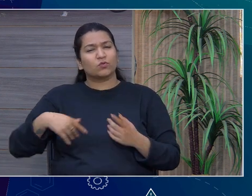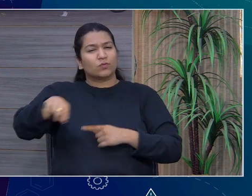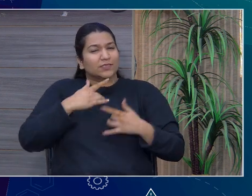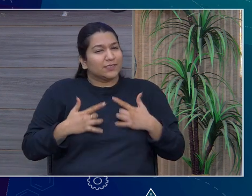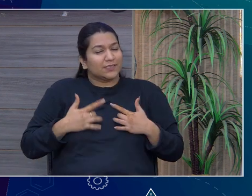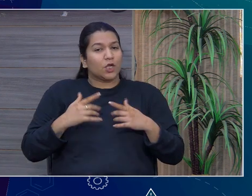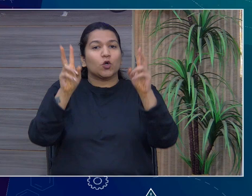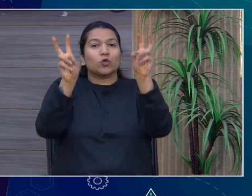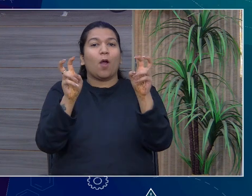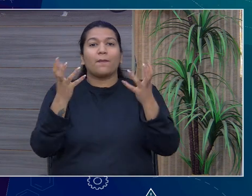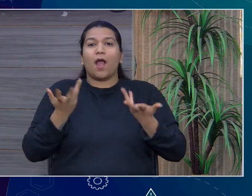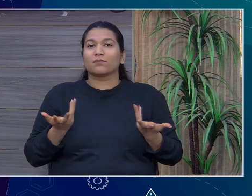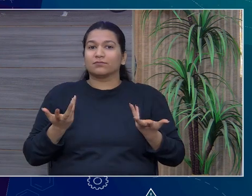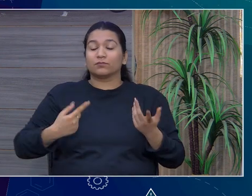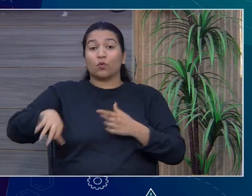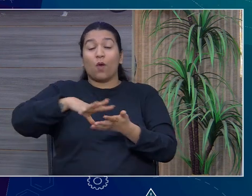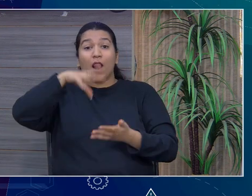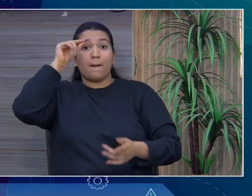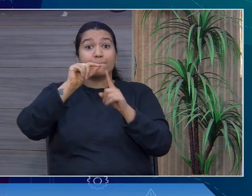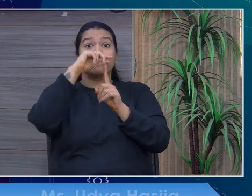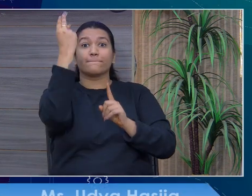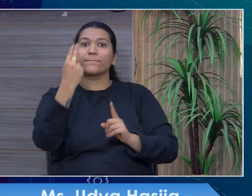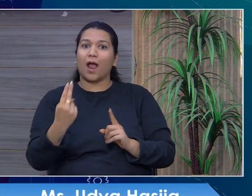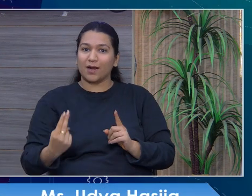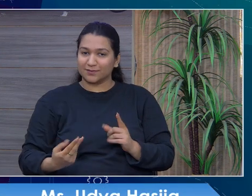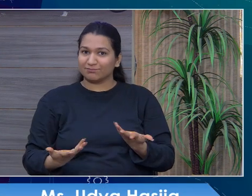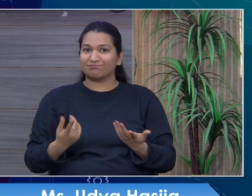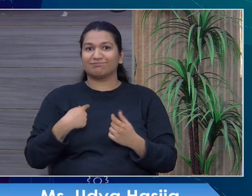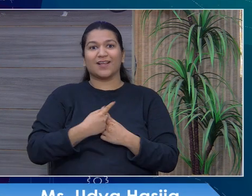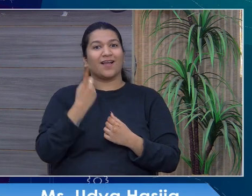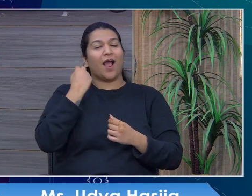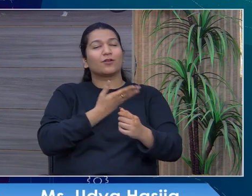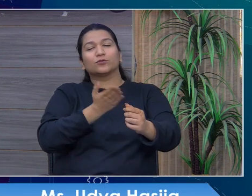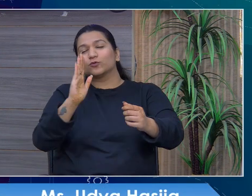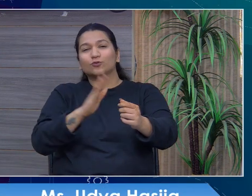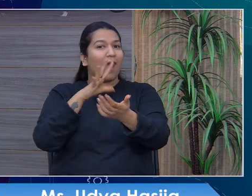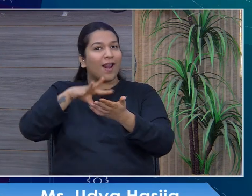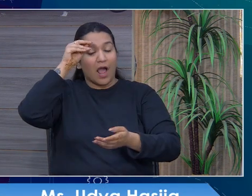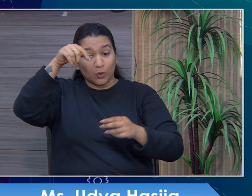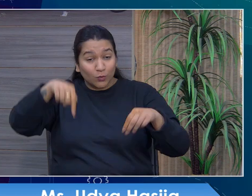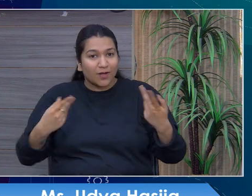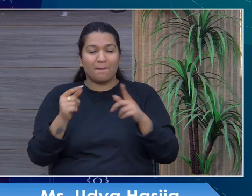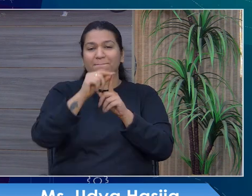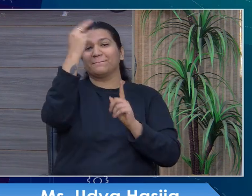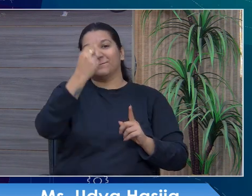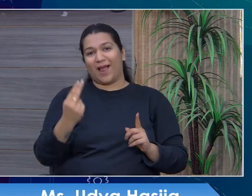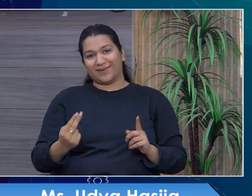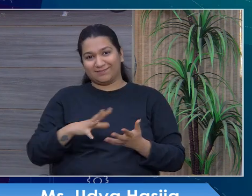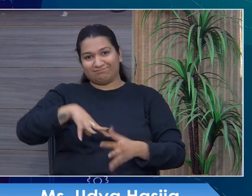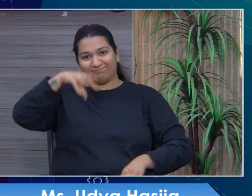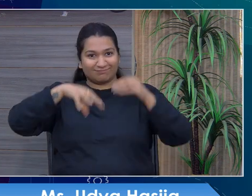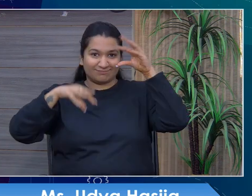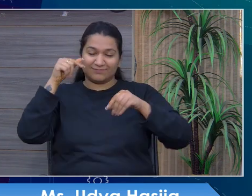दिलचस्प साइड टॉपिक लेकर आए हैं। आज हम पेंटिंग्स के बारे में पढ़ने वाले हैं। कल हमने भारतीय संगीत का एक सामान्य परिचय देखा था, आज हम करेंगे पेंटिंग्स पर